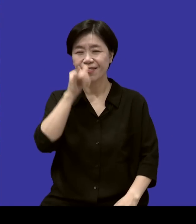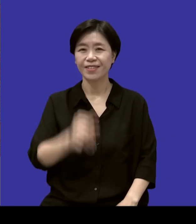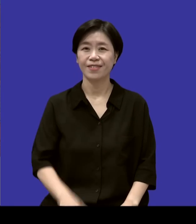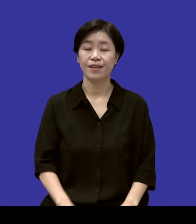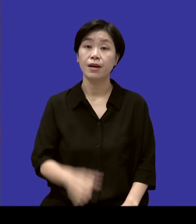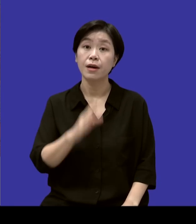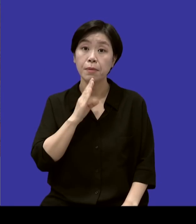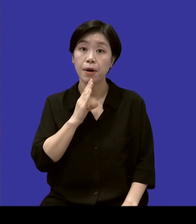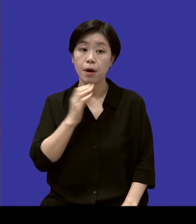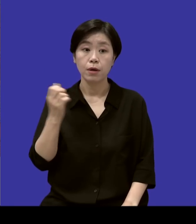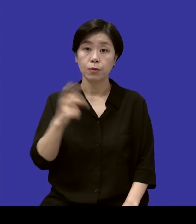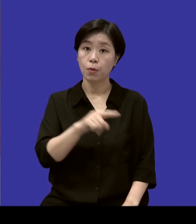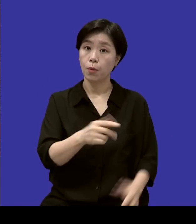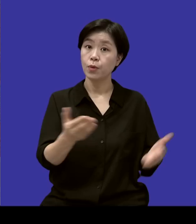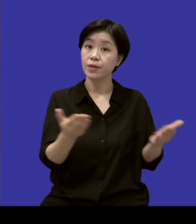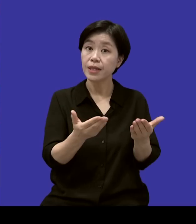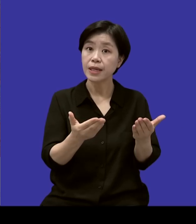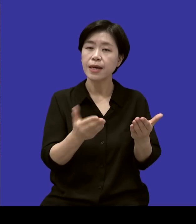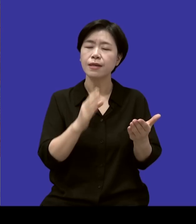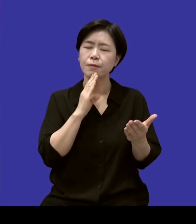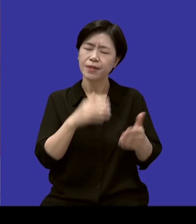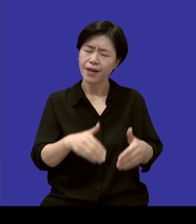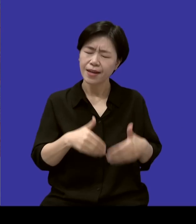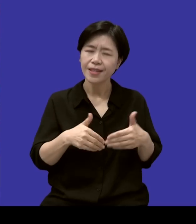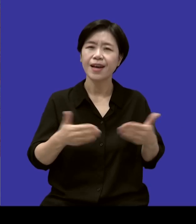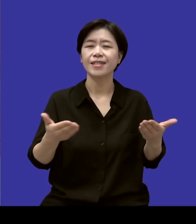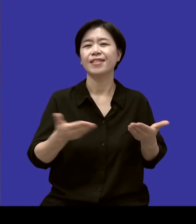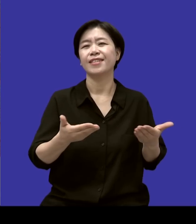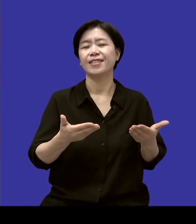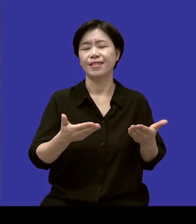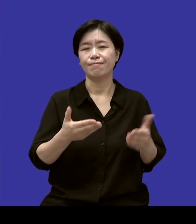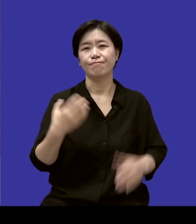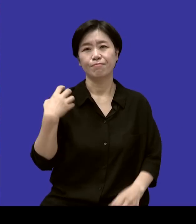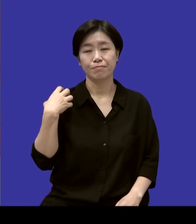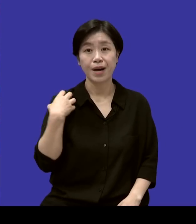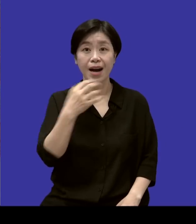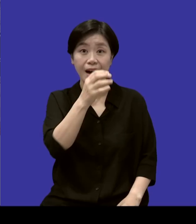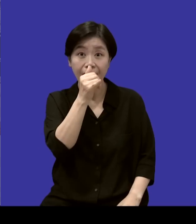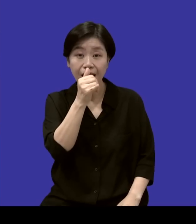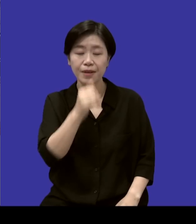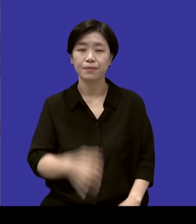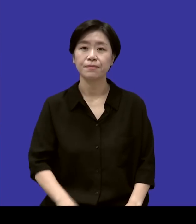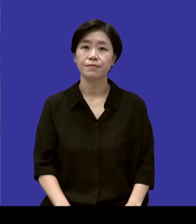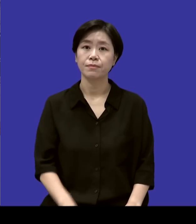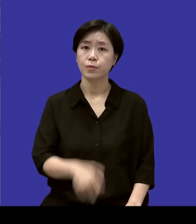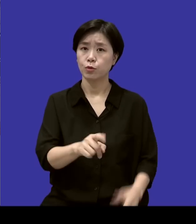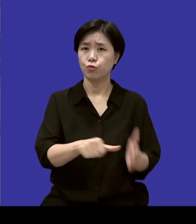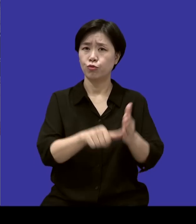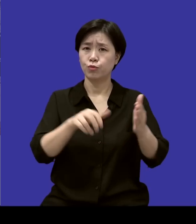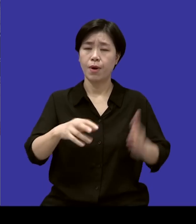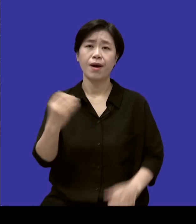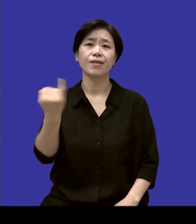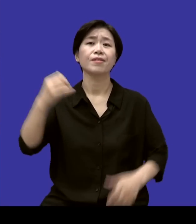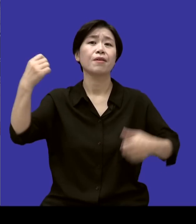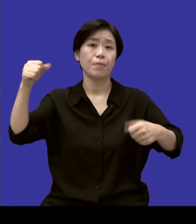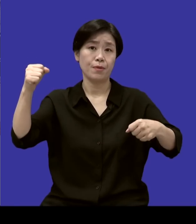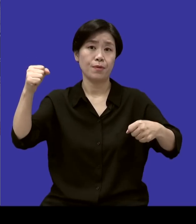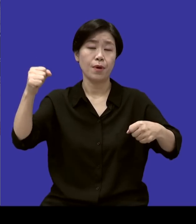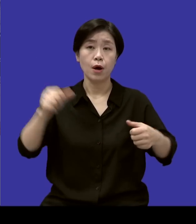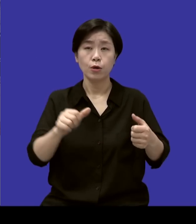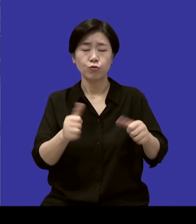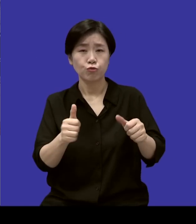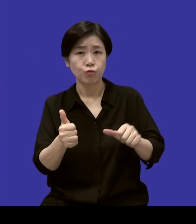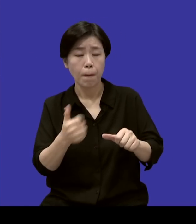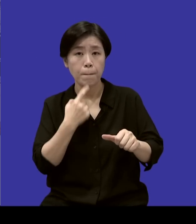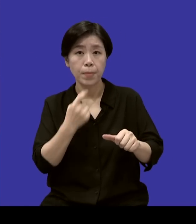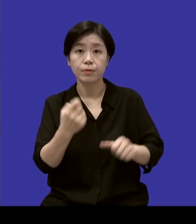낮은 곳에서 따뜻한 역할 등불이 되고 있는 분인데요. 유명한 여배우십니다. 네. 네. 죽을 고비를 2번이나 넘기시고 그